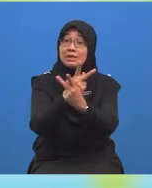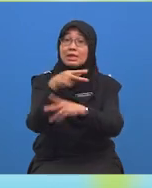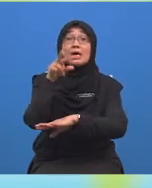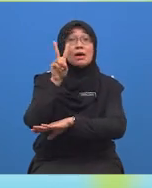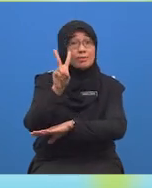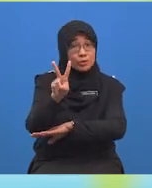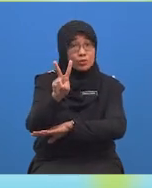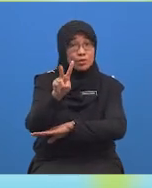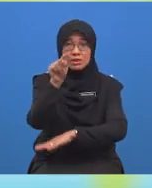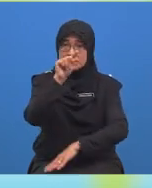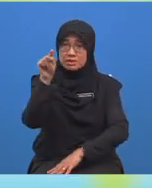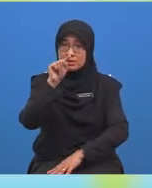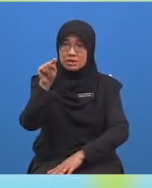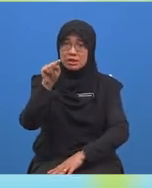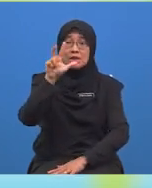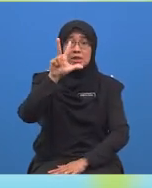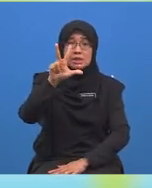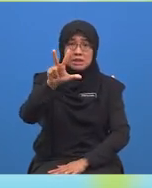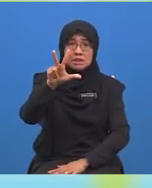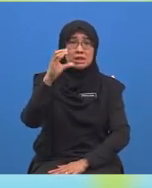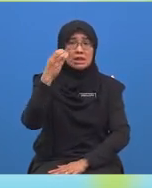19,345 darab 2 sama dengan